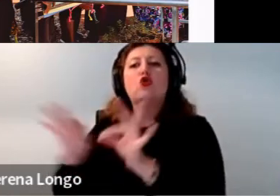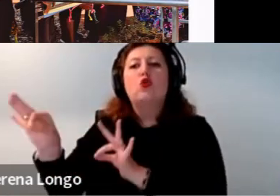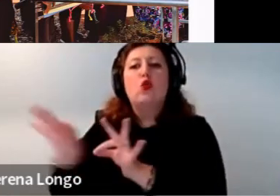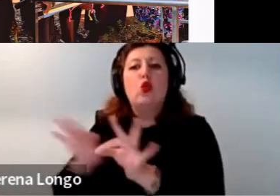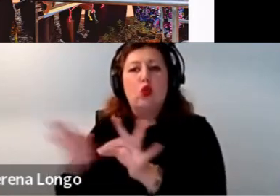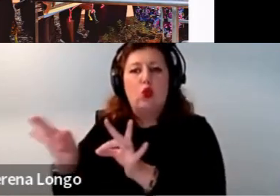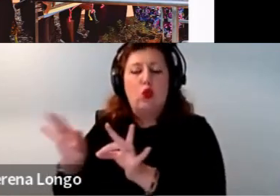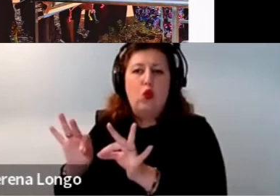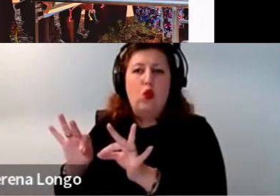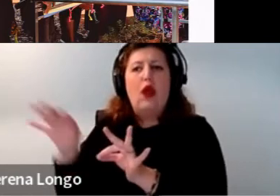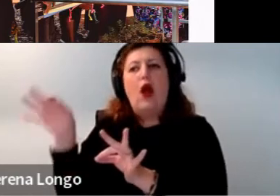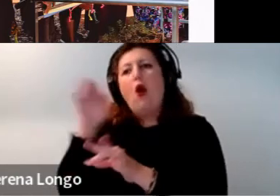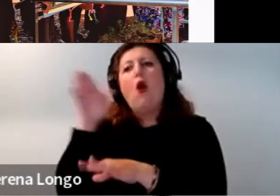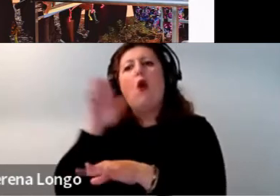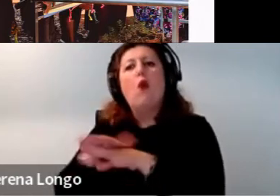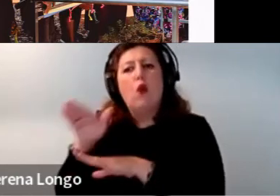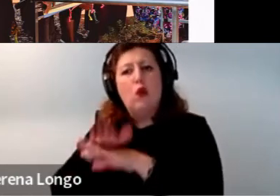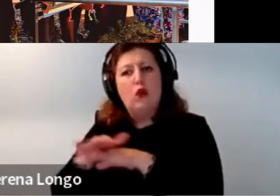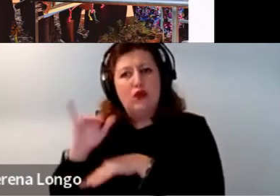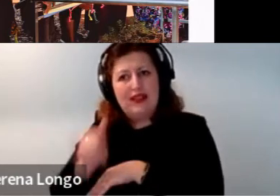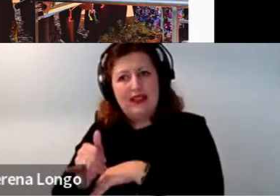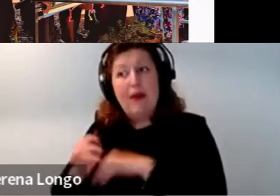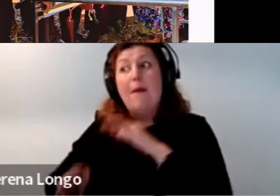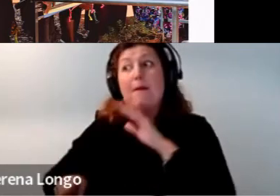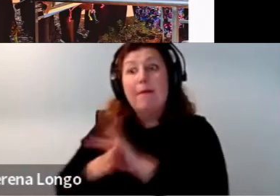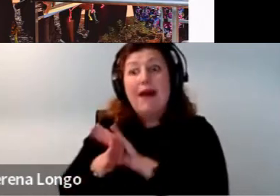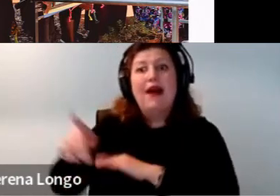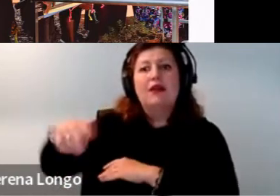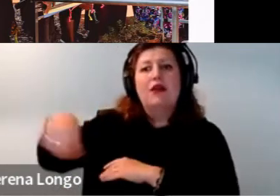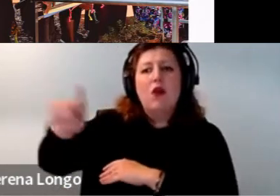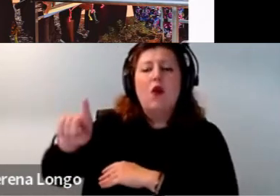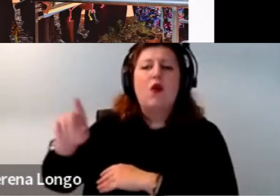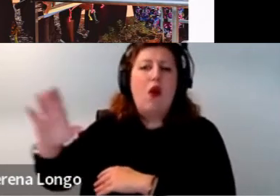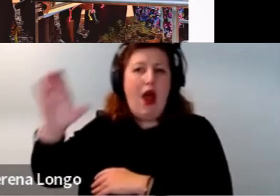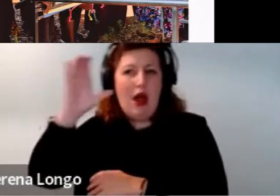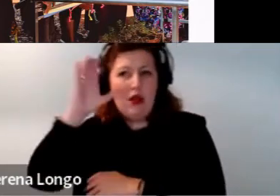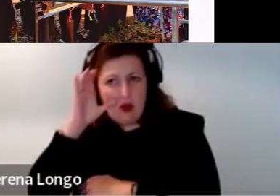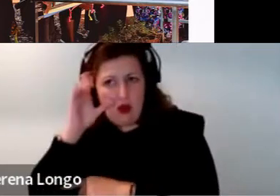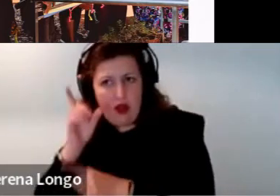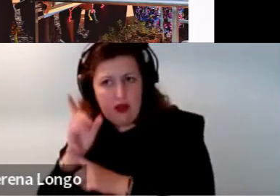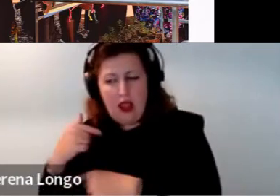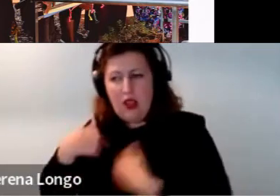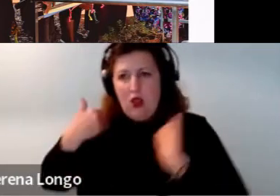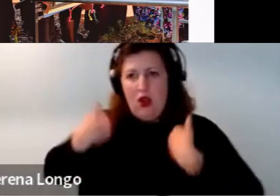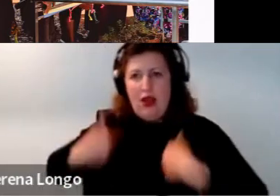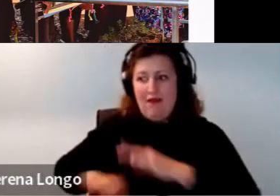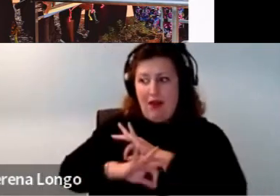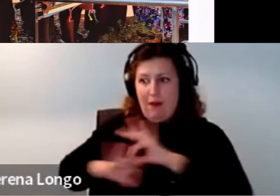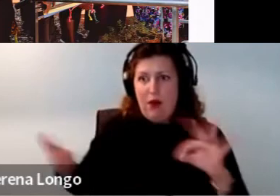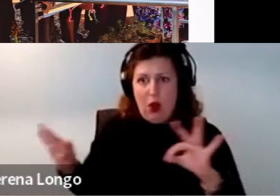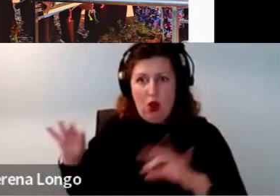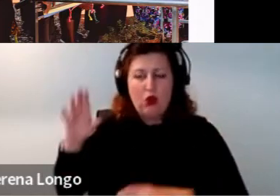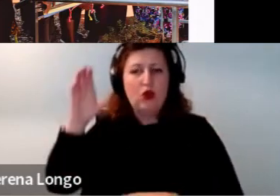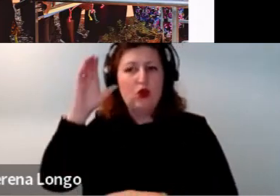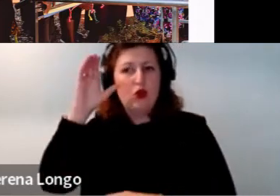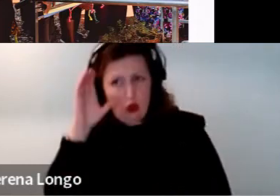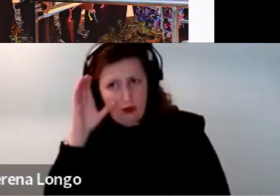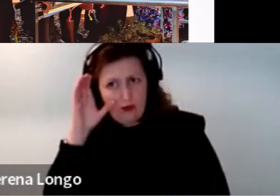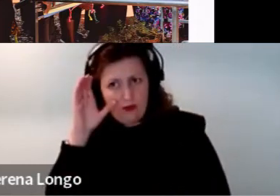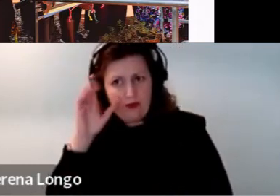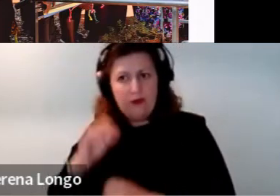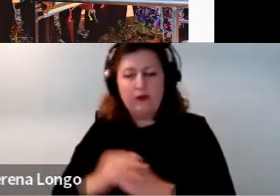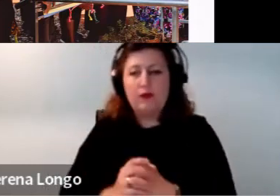della fruibilità, ovviamente, dato che è lo scopo principe in questo caso del progetto.